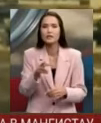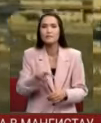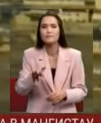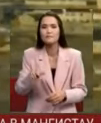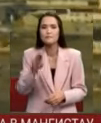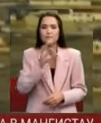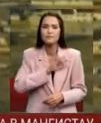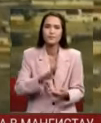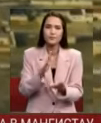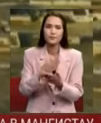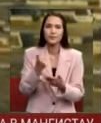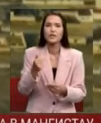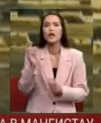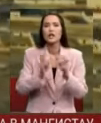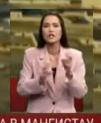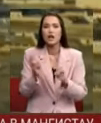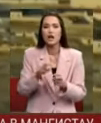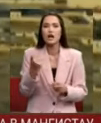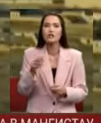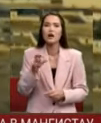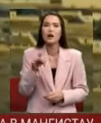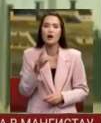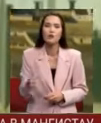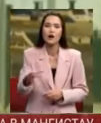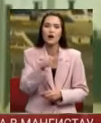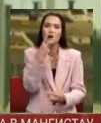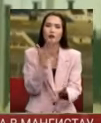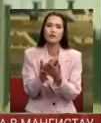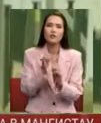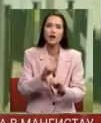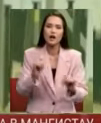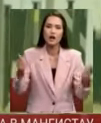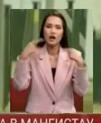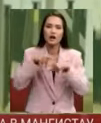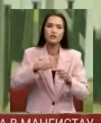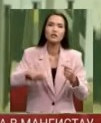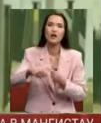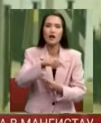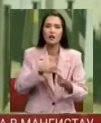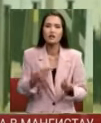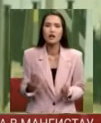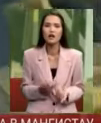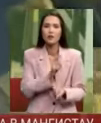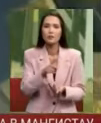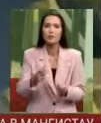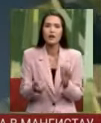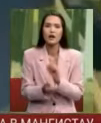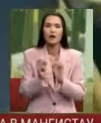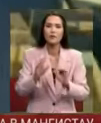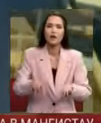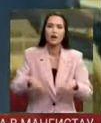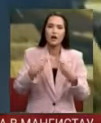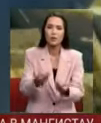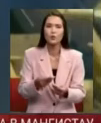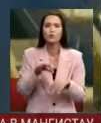завода в Каракианском районе предполагает поддержку в развитии сервиса. У местного населения появится возможность оказывать транспортные услуги,